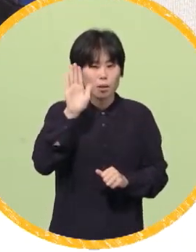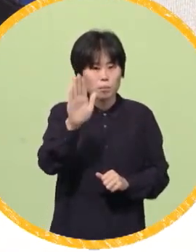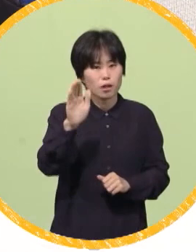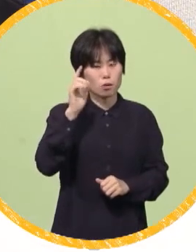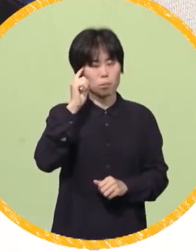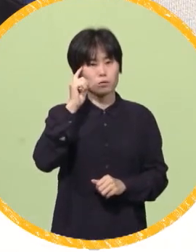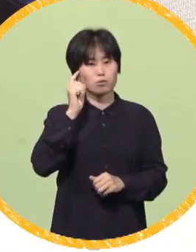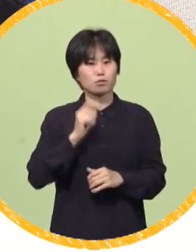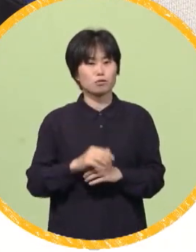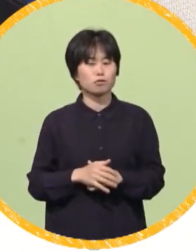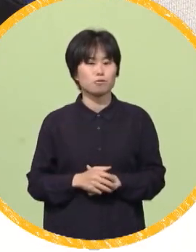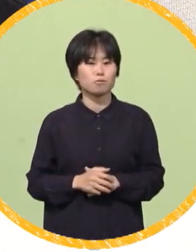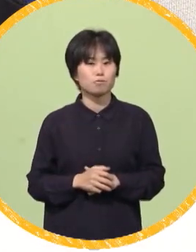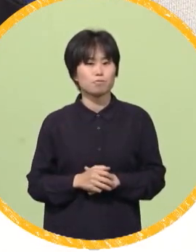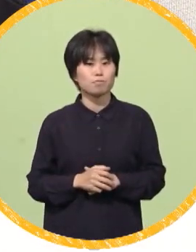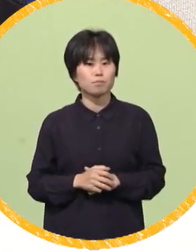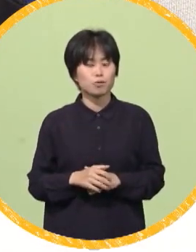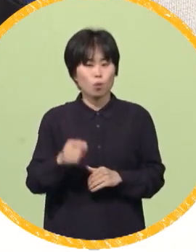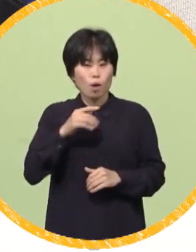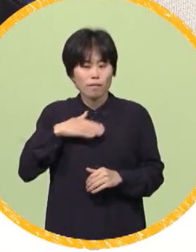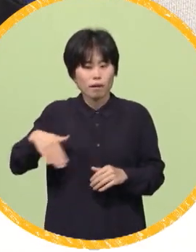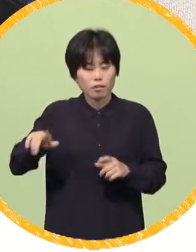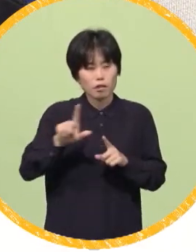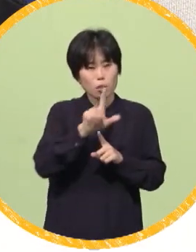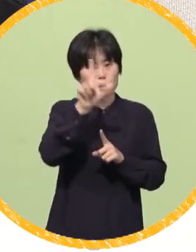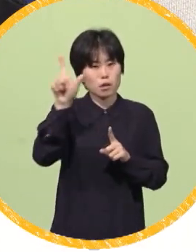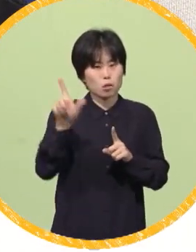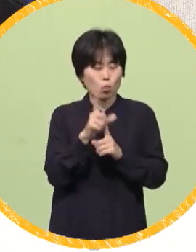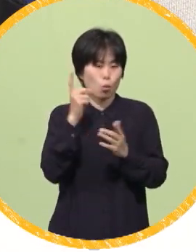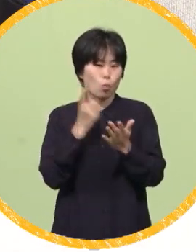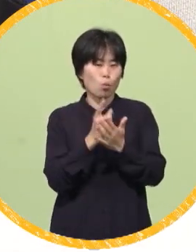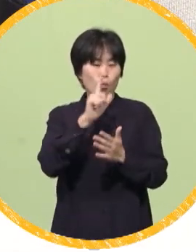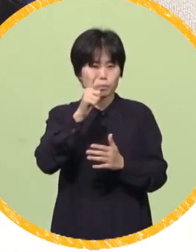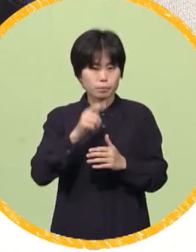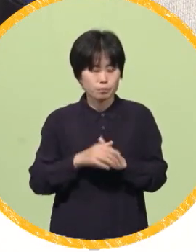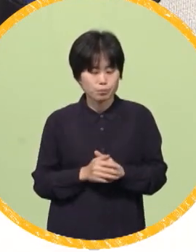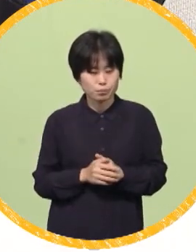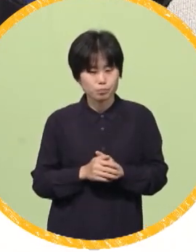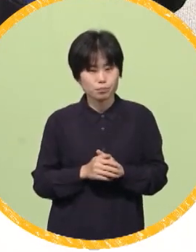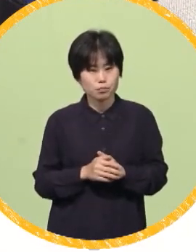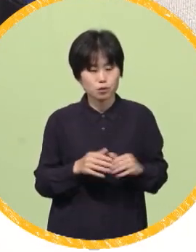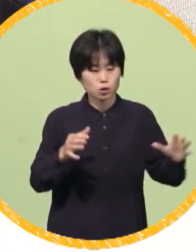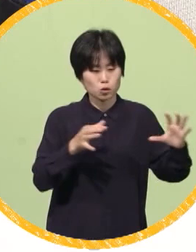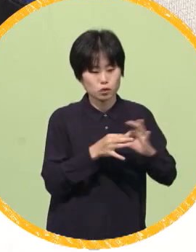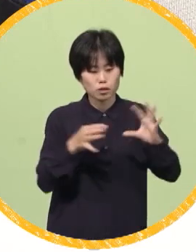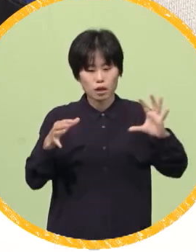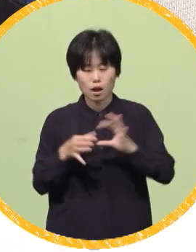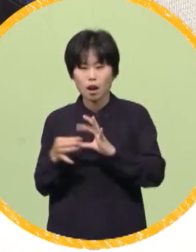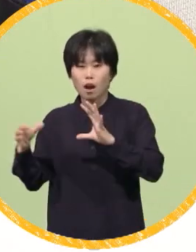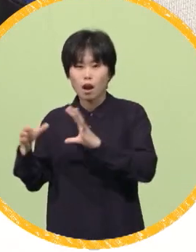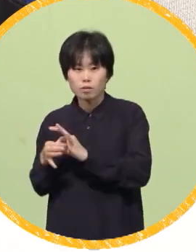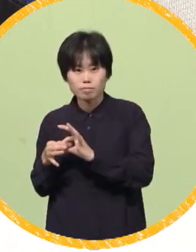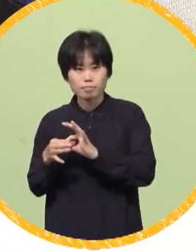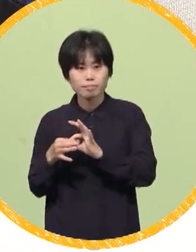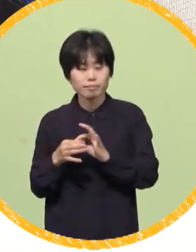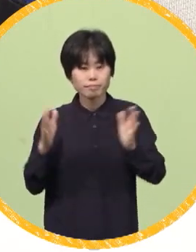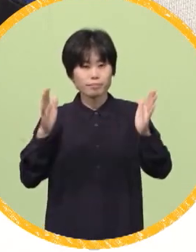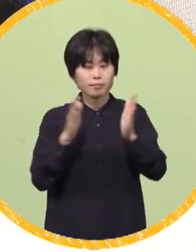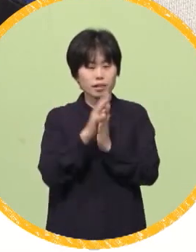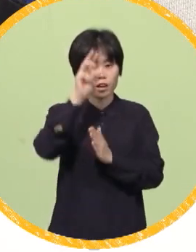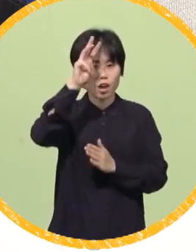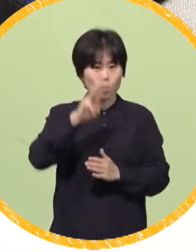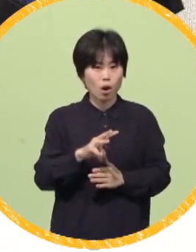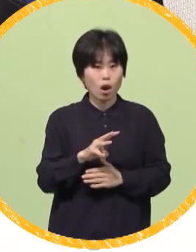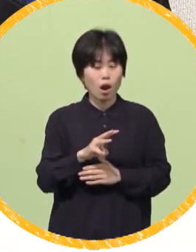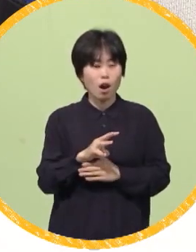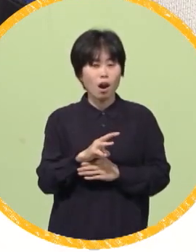ね。私たちの NPO だけではなくて横につながりながら、うん、まあ、できれば神奈川県という、多